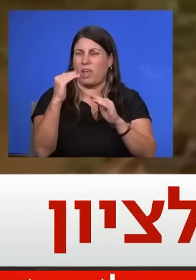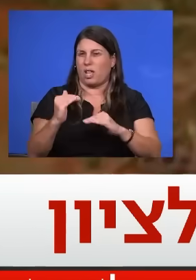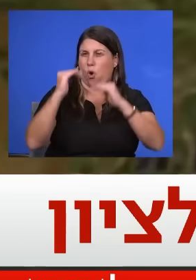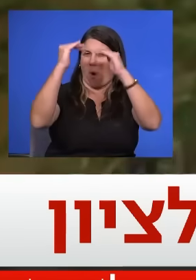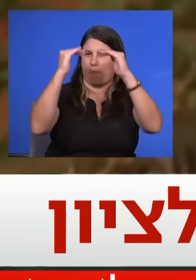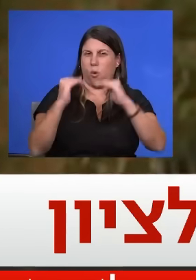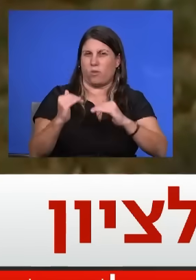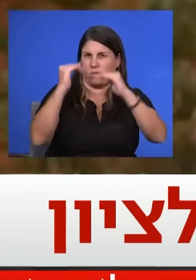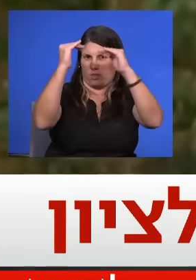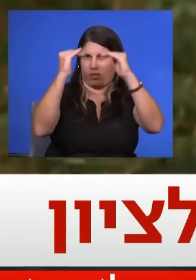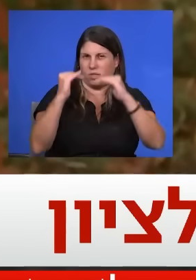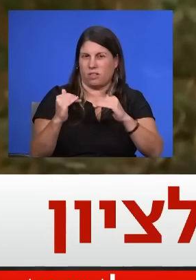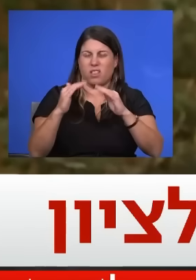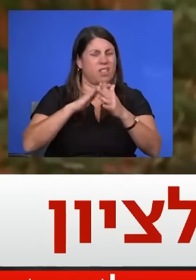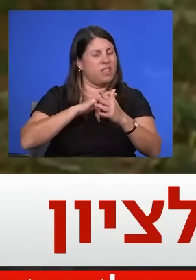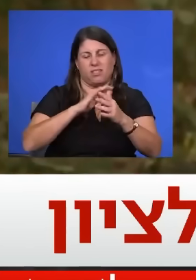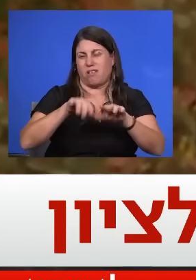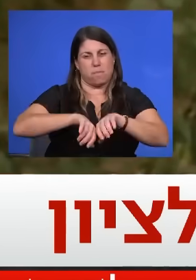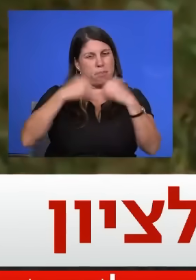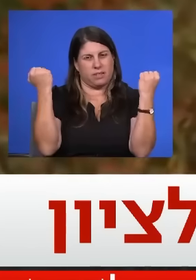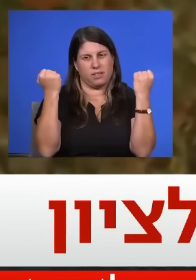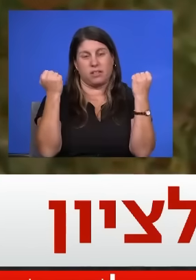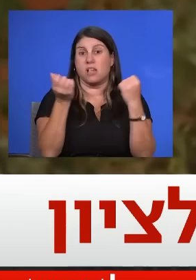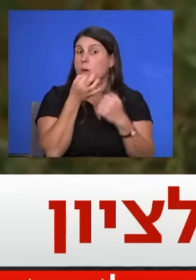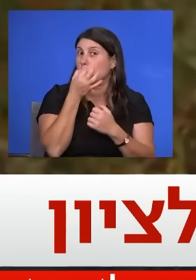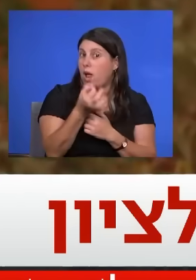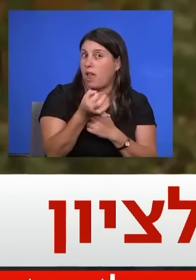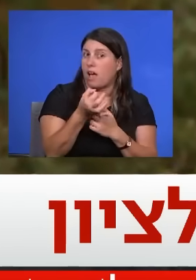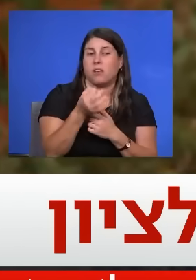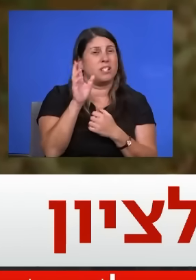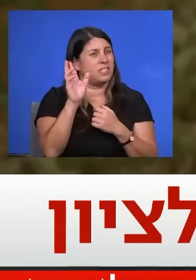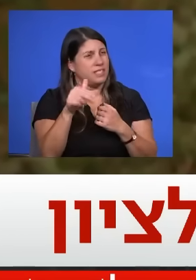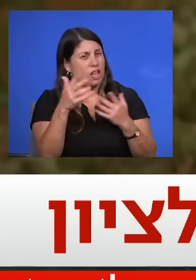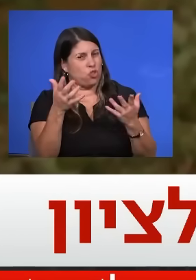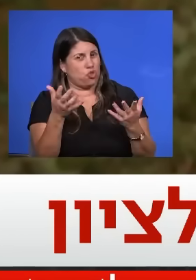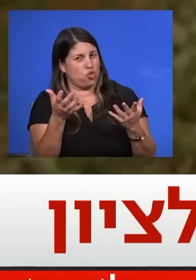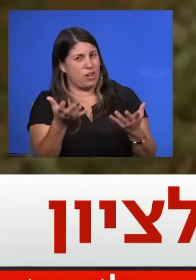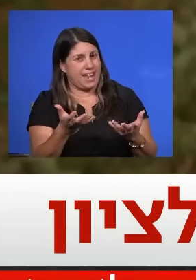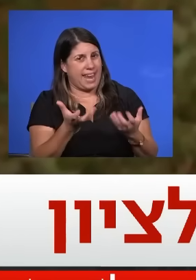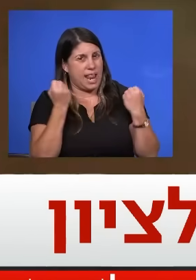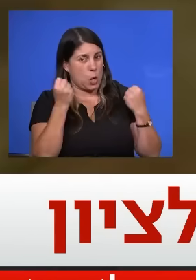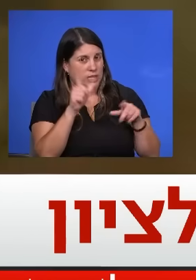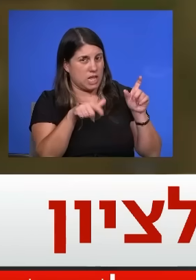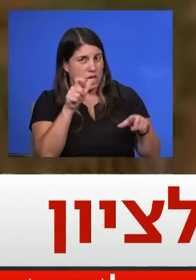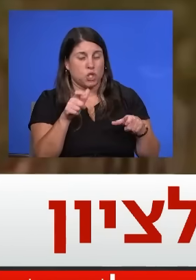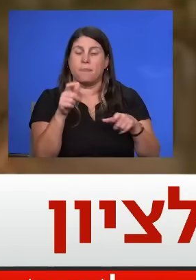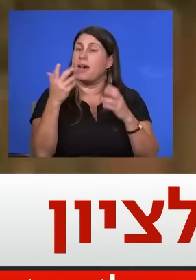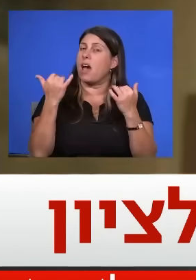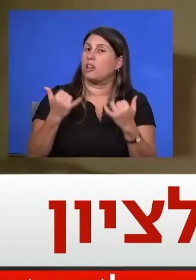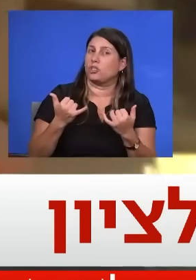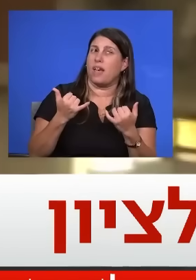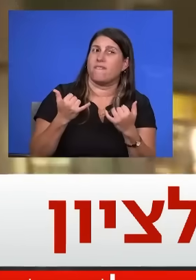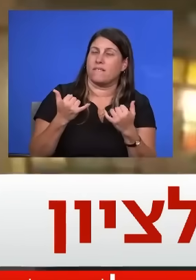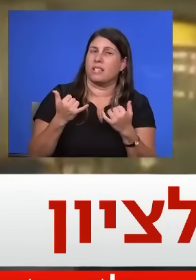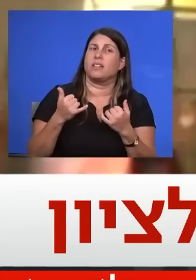קומות שנהרסו. והשאלה, האם היו אנשים בבית כרגע צוותים? בדיוק, יש כבר חילוץ מבפנים? אז זהו, כרגע, הנה, אנשי מגן דוד אדום